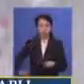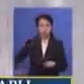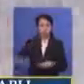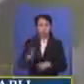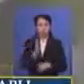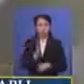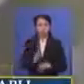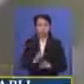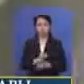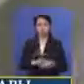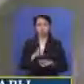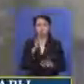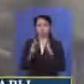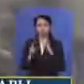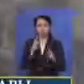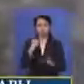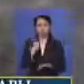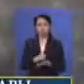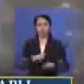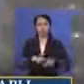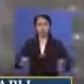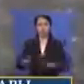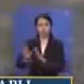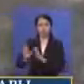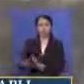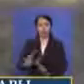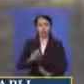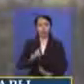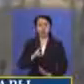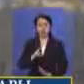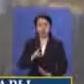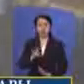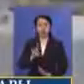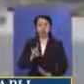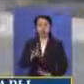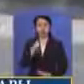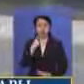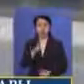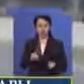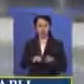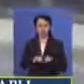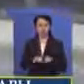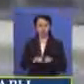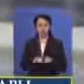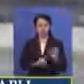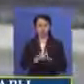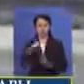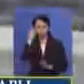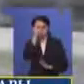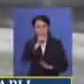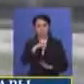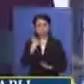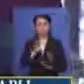асыру тақырыбындағы брифинг кезінде премьер-министрдің орынбасары Роман Скляр осылай деді. Сондай-ақ жыл басынан бергі